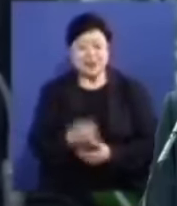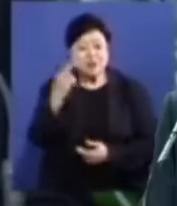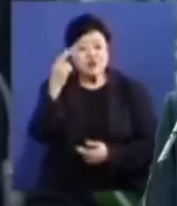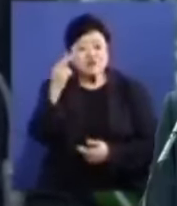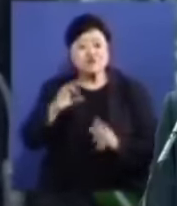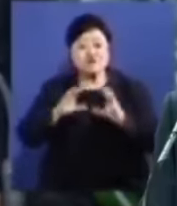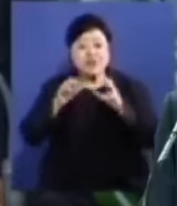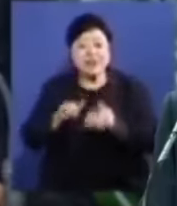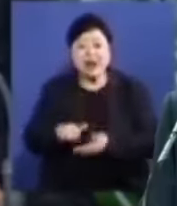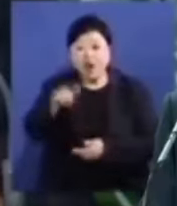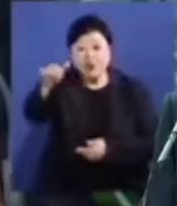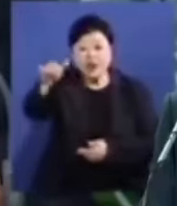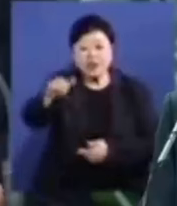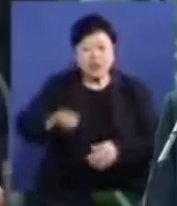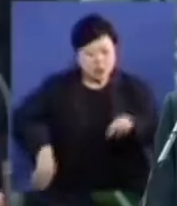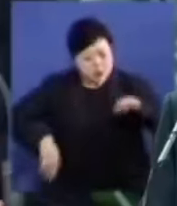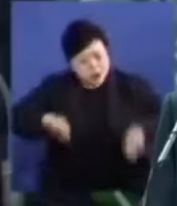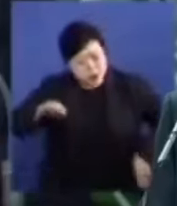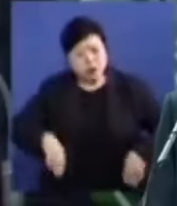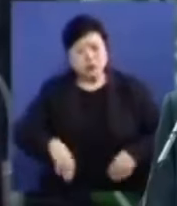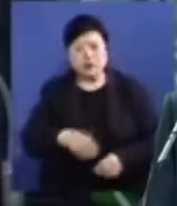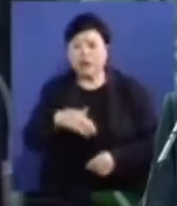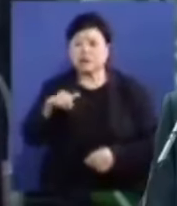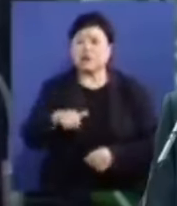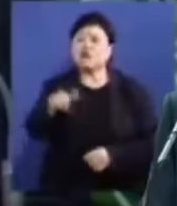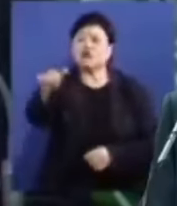미국에 건너갈 때 빈손 들고 건너갔습니다.